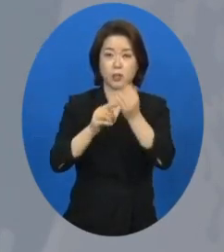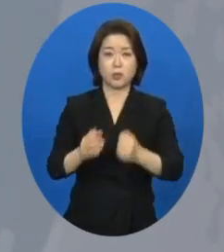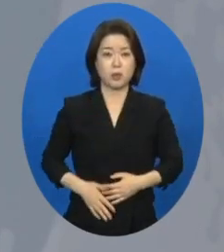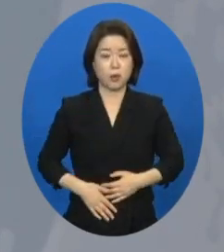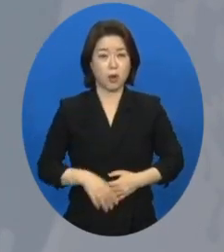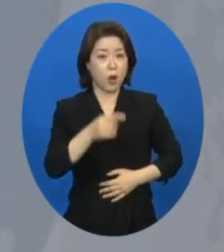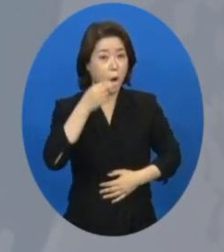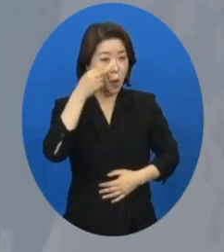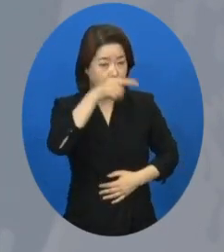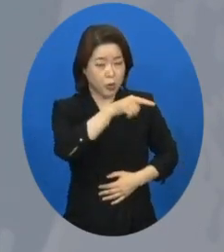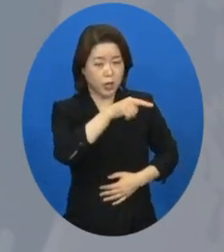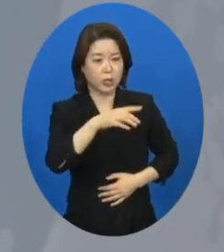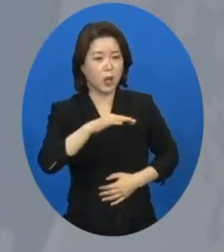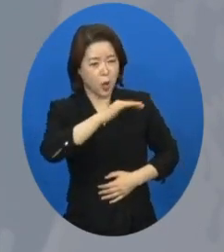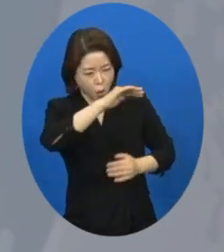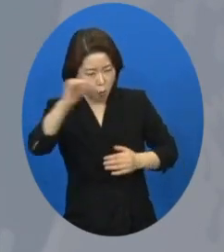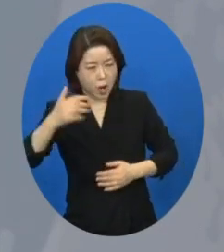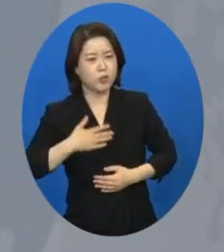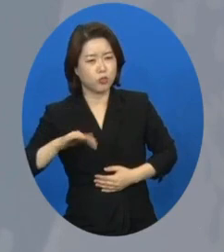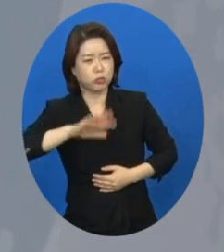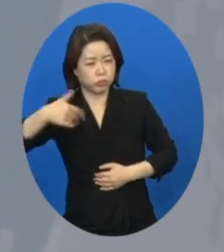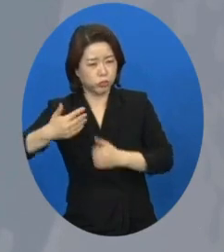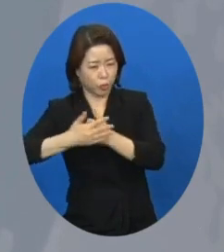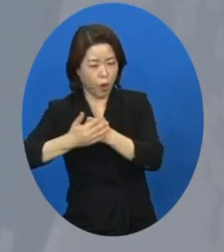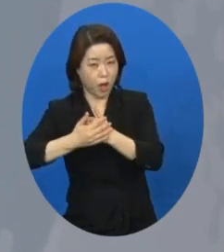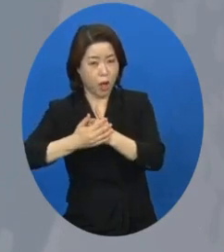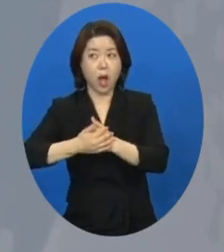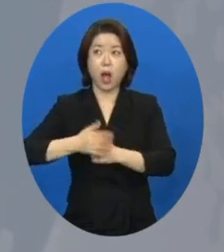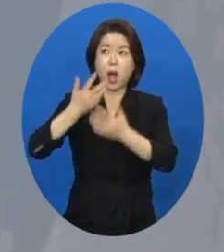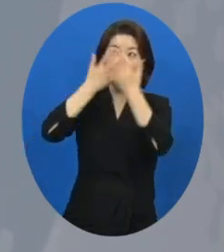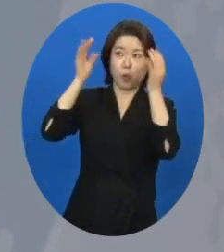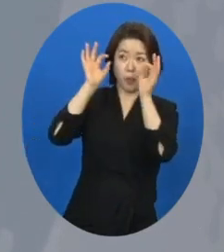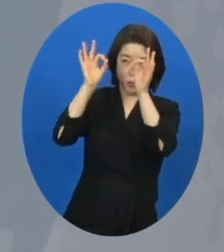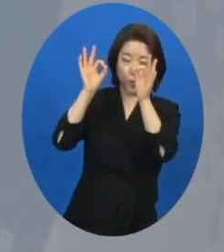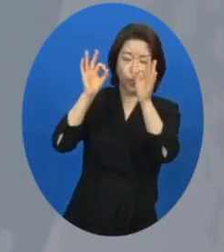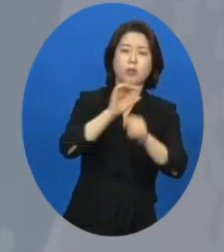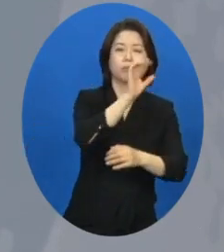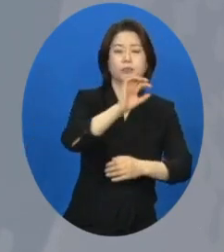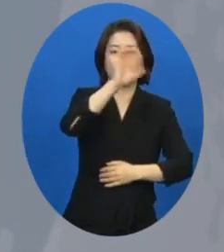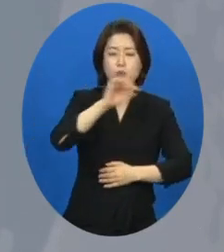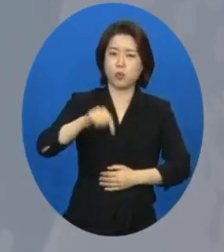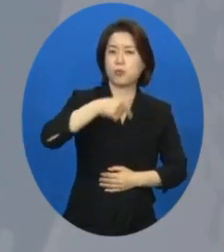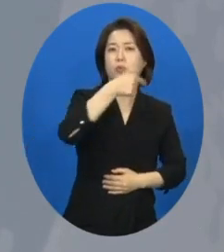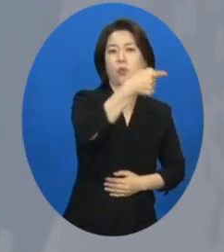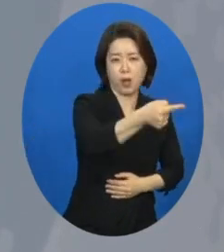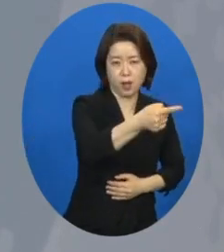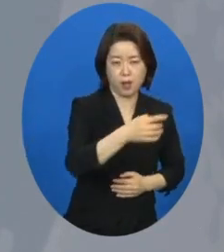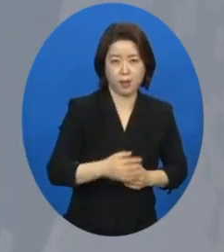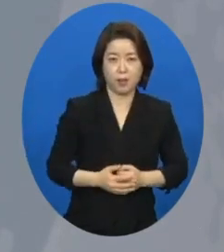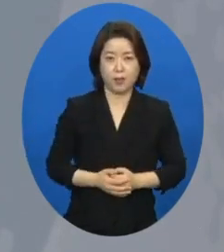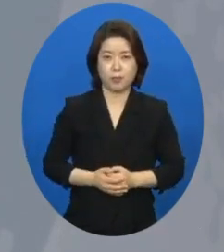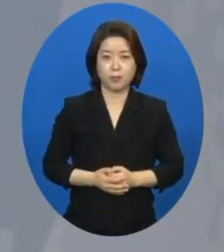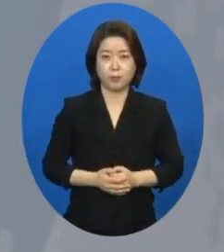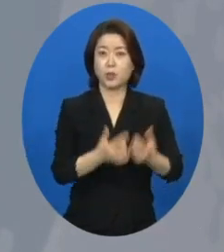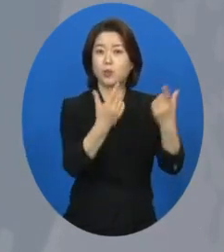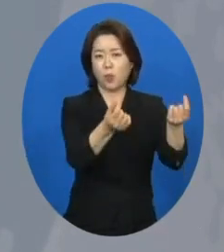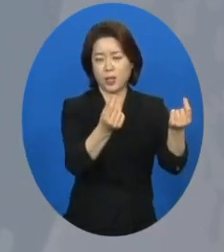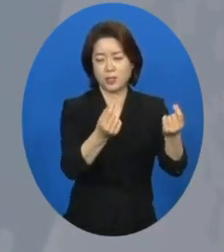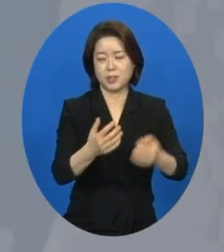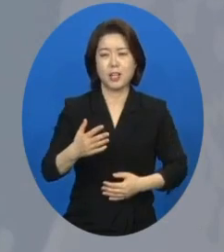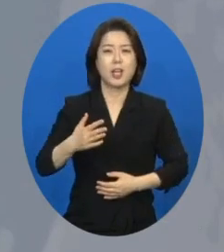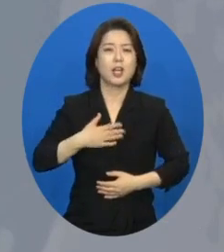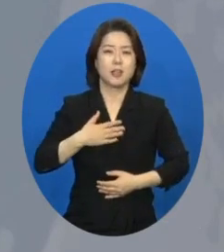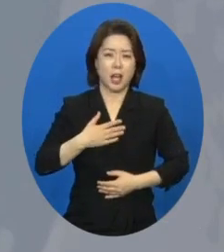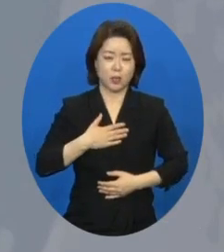그래서 사도 바울은 유럽으로 건너가게 됩니다. 지금도 저에게는 곳곳에서 와서 도와달라.